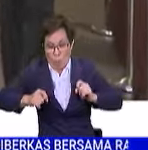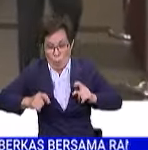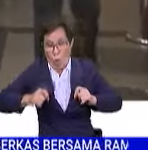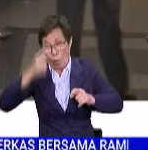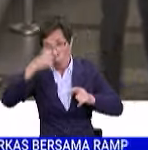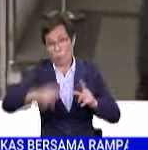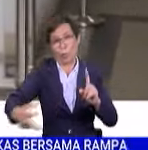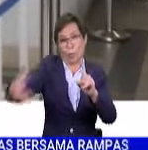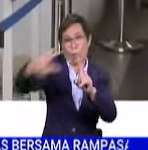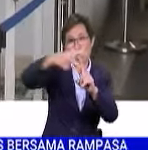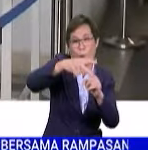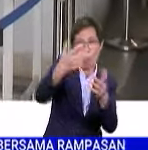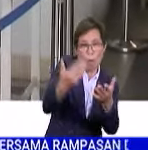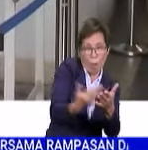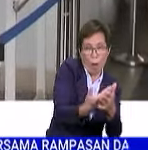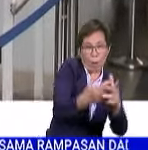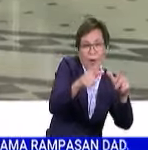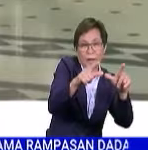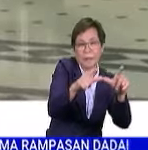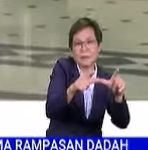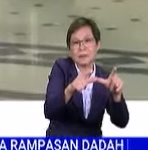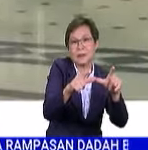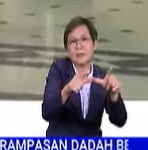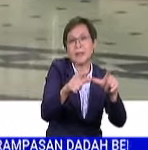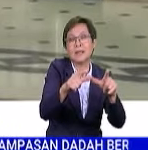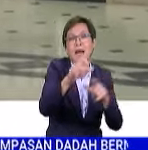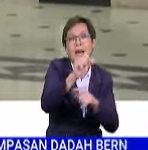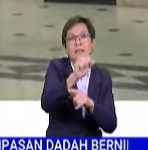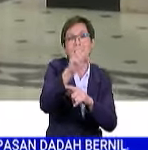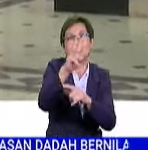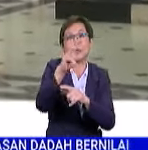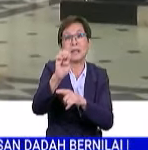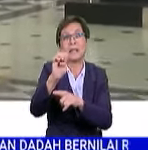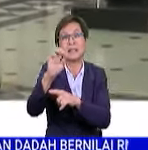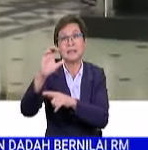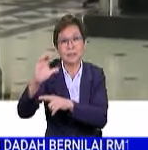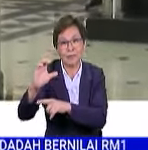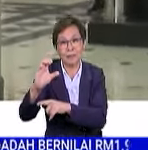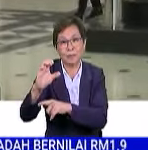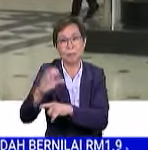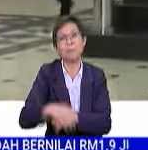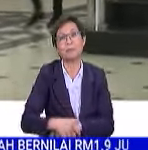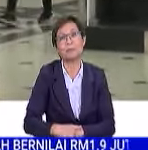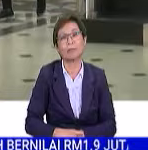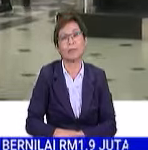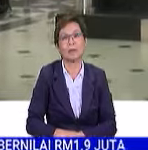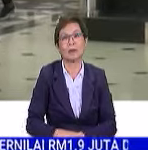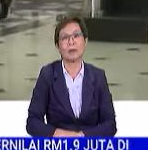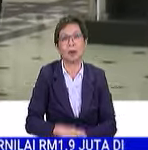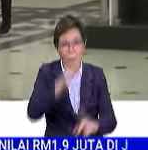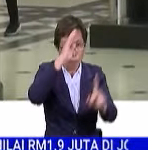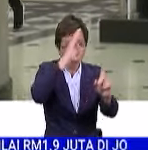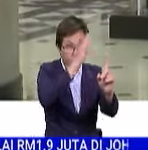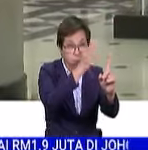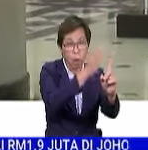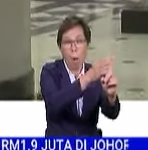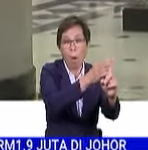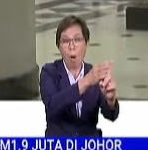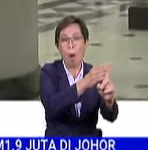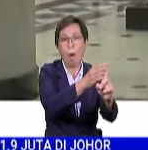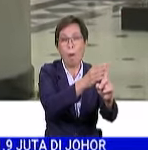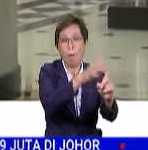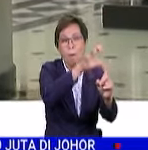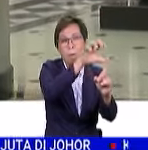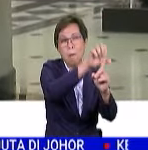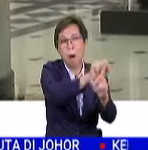untuk permohonan pembaharuan lesen SWEC melalui Enterprise Buyer Portal. Pertuduhan dibuat mengikut Seksyen